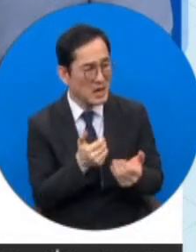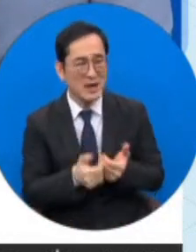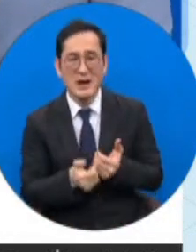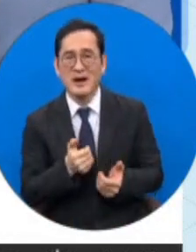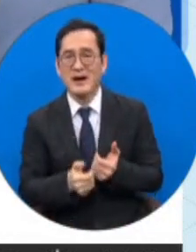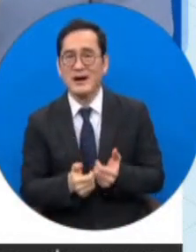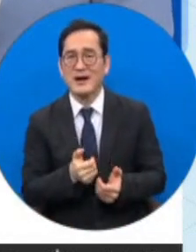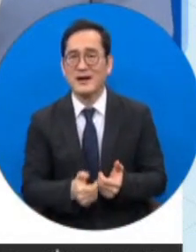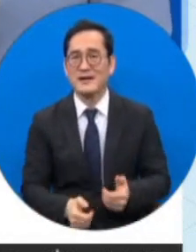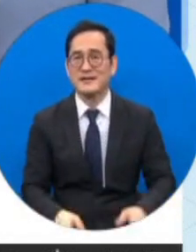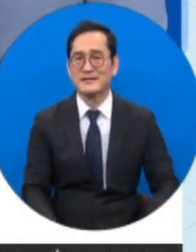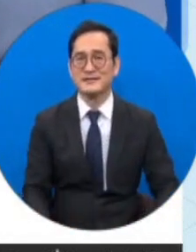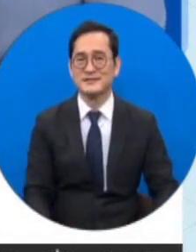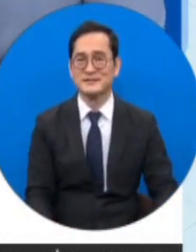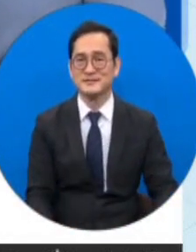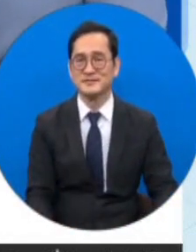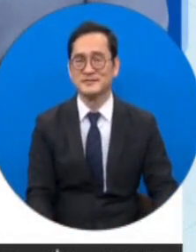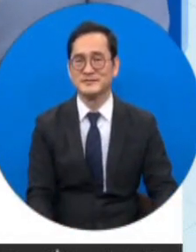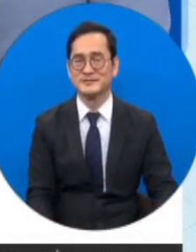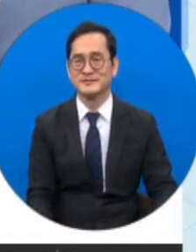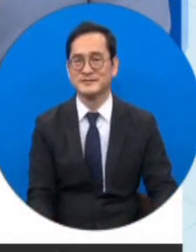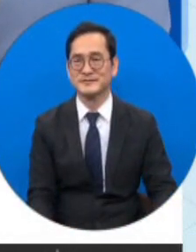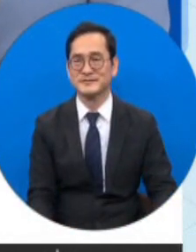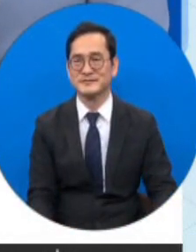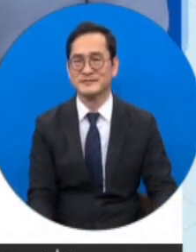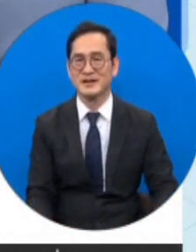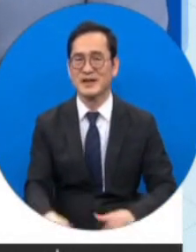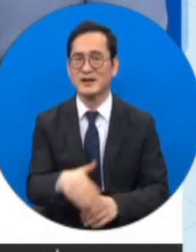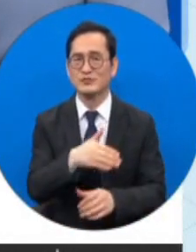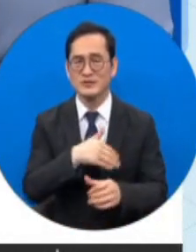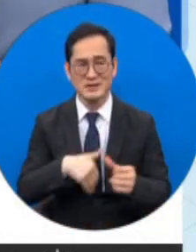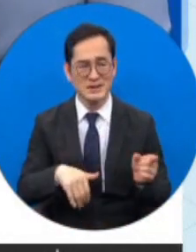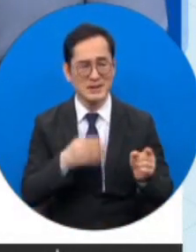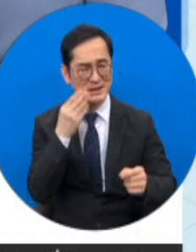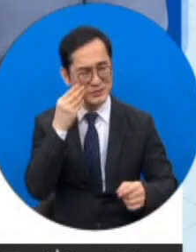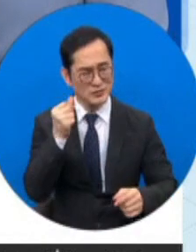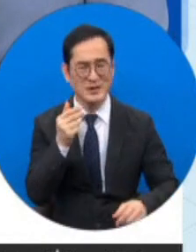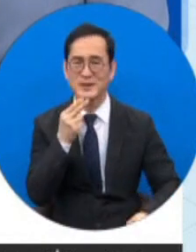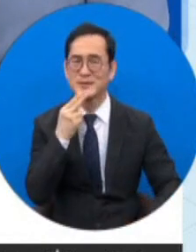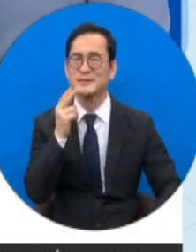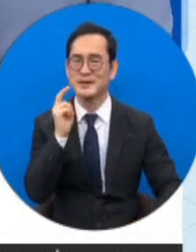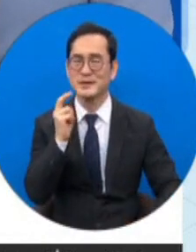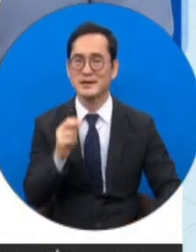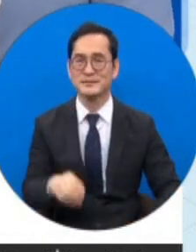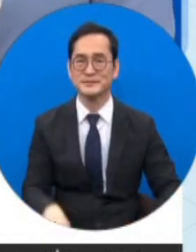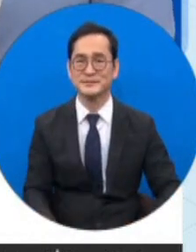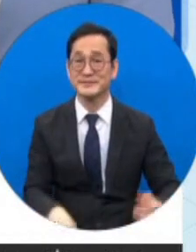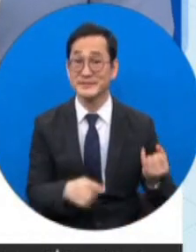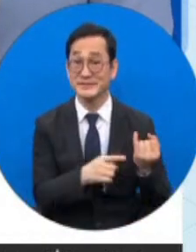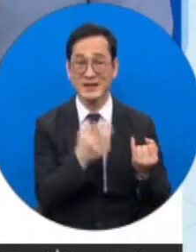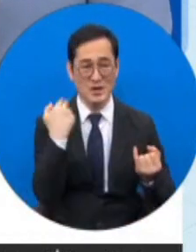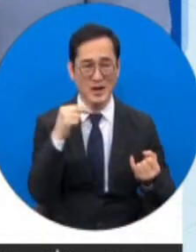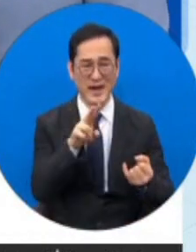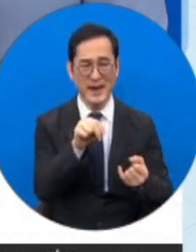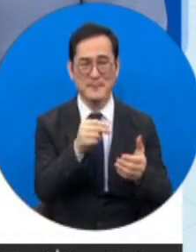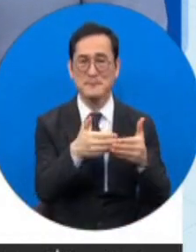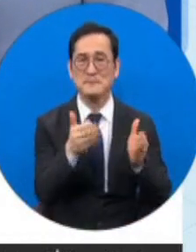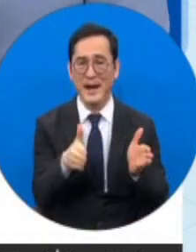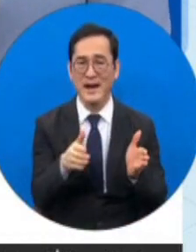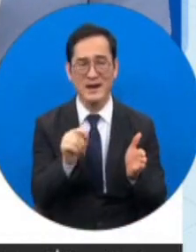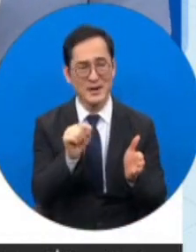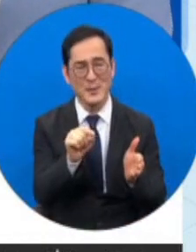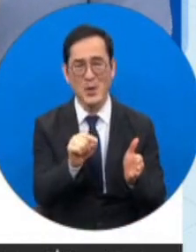좀 강조되는 것 같습니다 4 박지헌 비대위원장이 물론 앰버 망 사건을 추적하면서 굉장히 사회 반향을